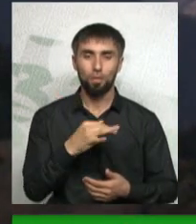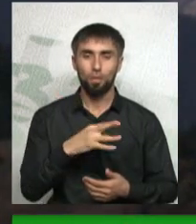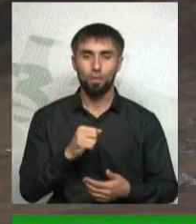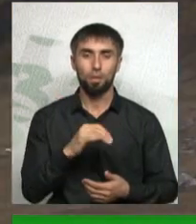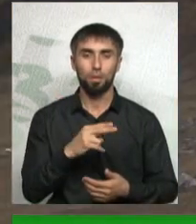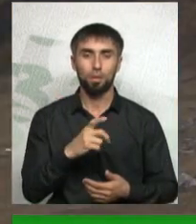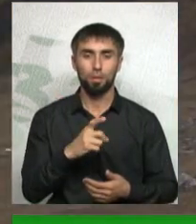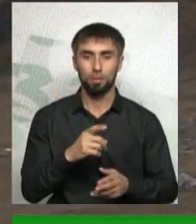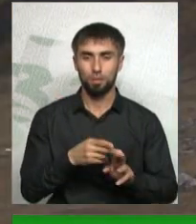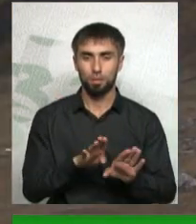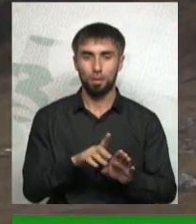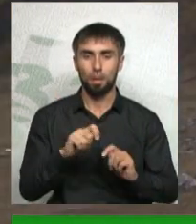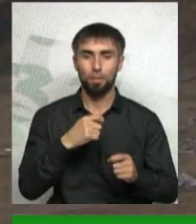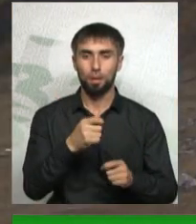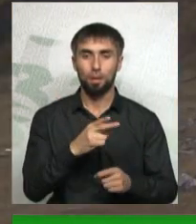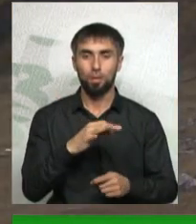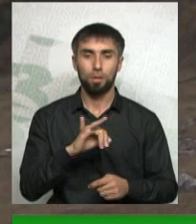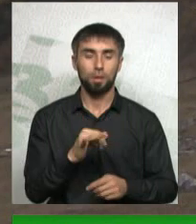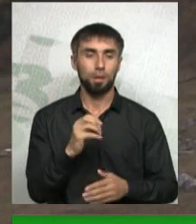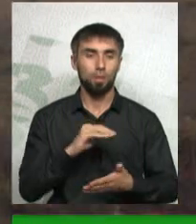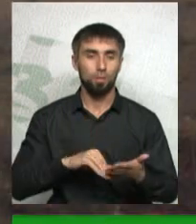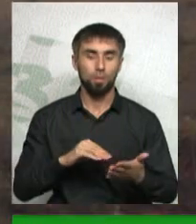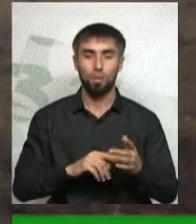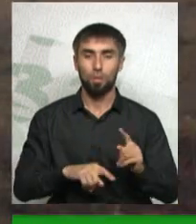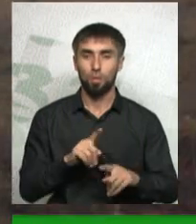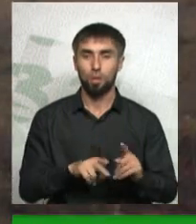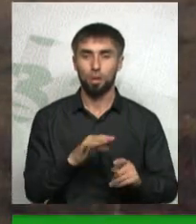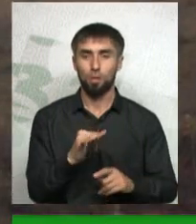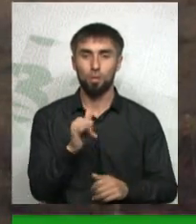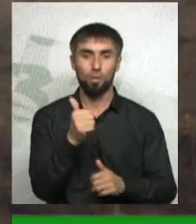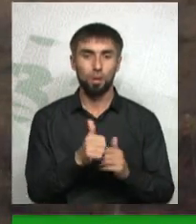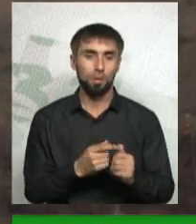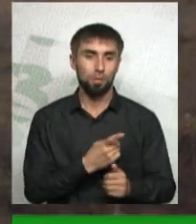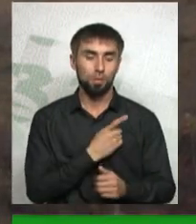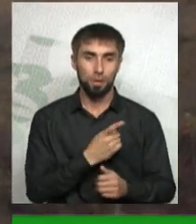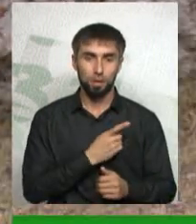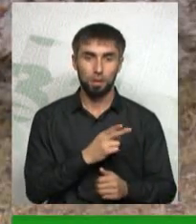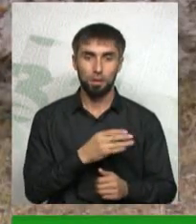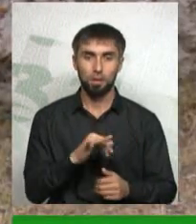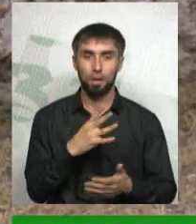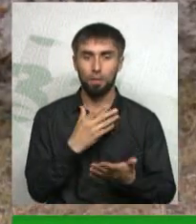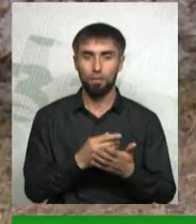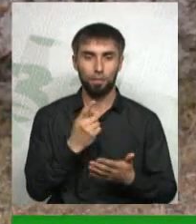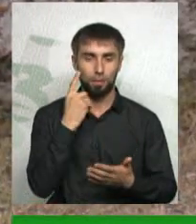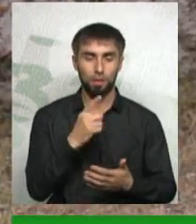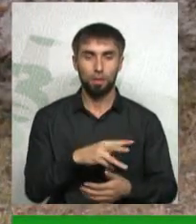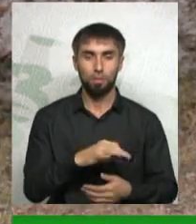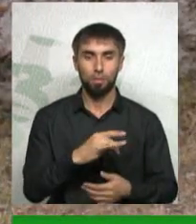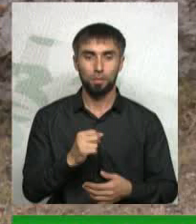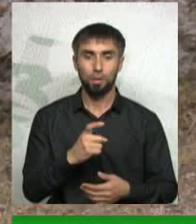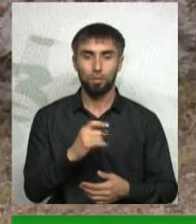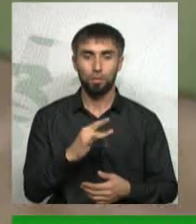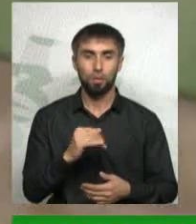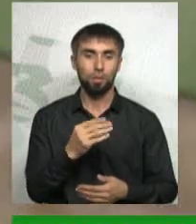перспективы и композиция. Передать колорит и неповторимость родного края. У каждого мастера кисти свое видение. Марина Хачубарова